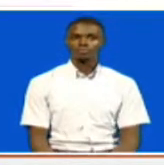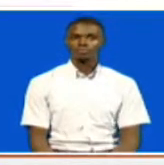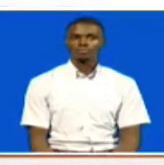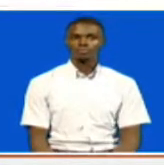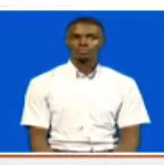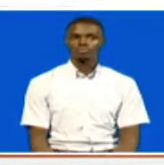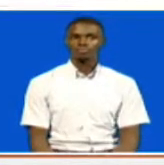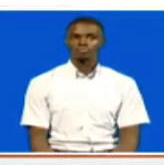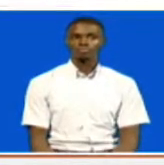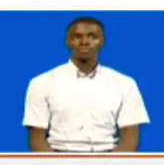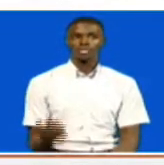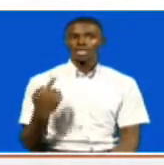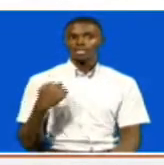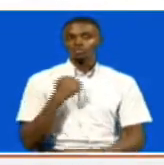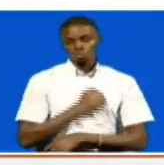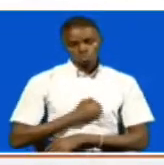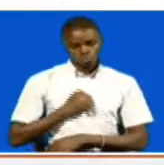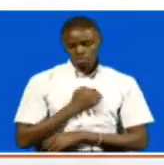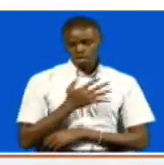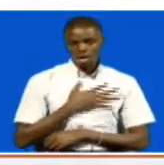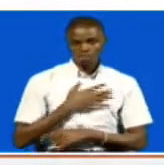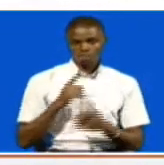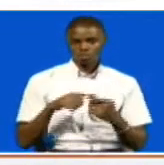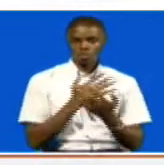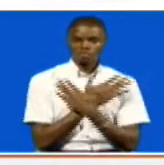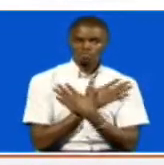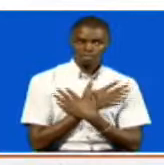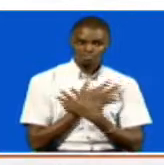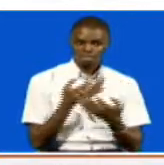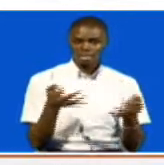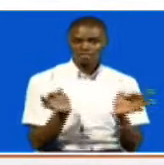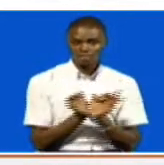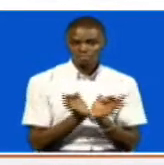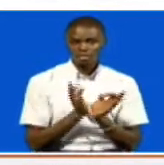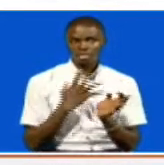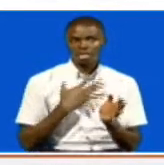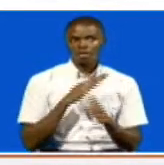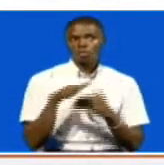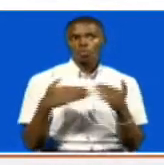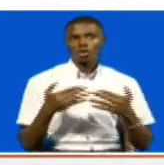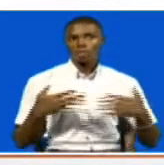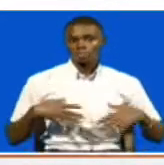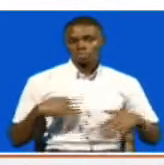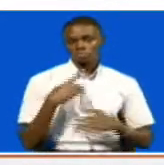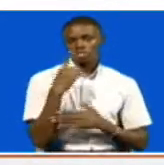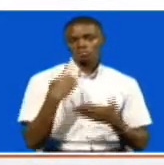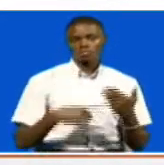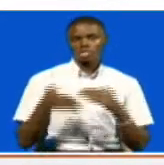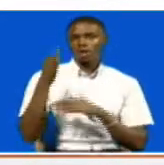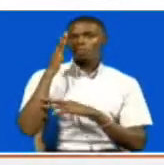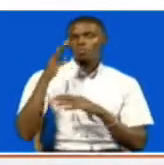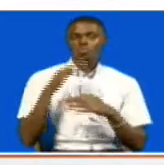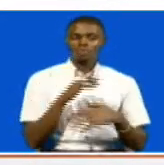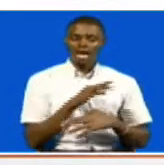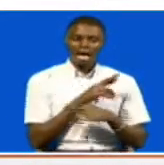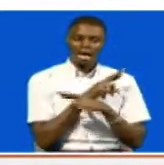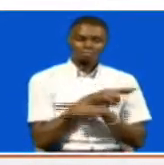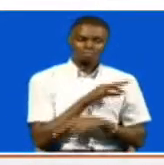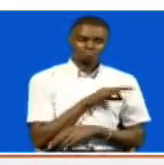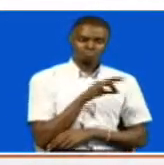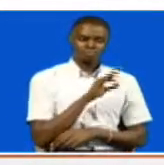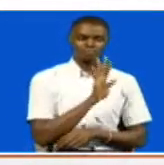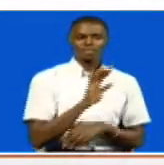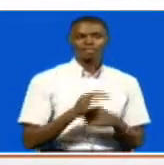Na bila shaka tunatoa pole zetu kwa jamaa, marafiki na wote waliofikwa na msiba. Tunasema Mola ailaze roho yake mahala